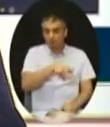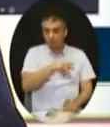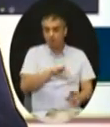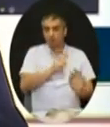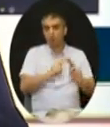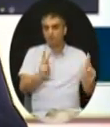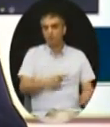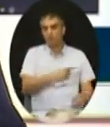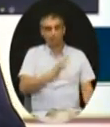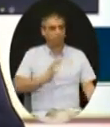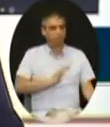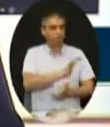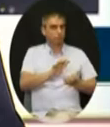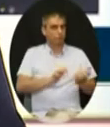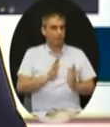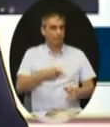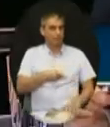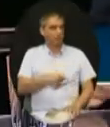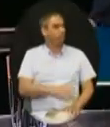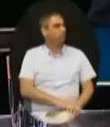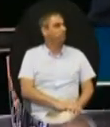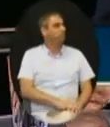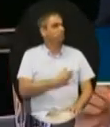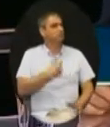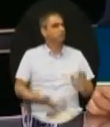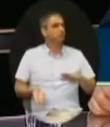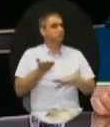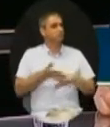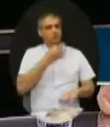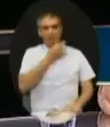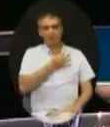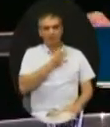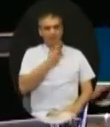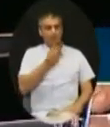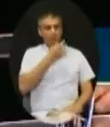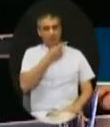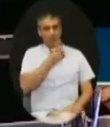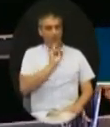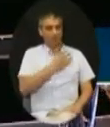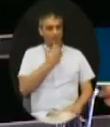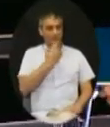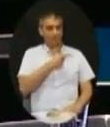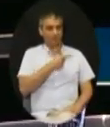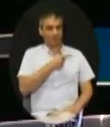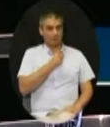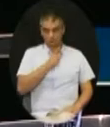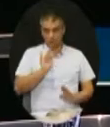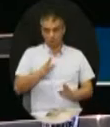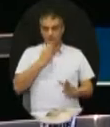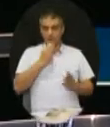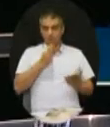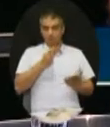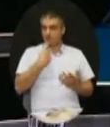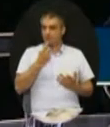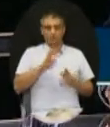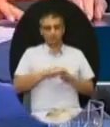לפתור סכסוך מורכב שכזה. כמובן עולה השאלה האם כל דבר שהוא אנטי-ישראלי הוא בהכרח אנטישמי, אתה דיברת על זה